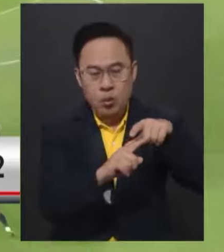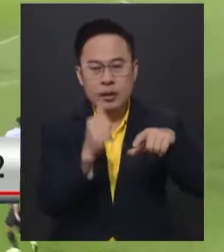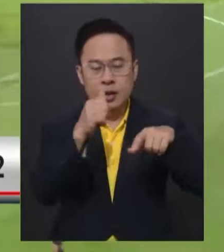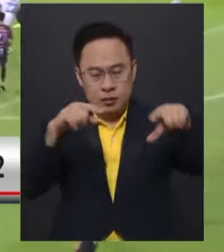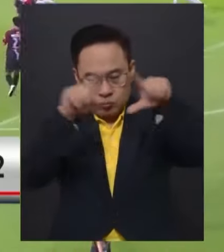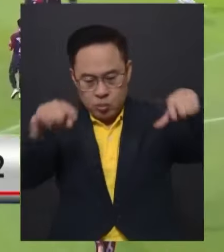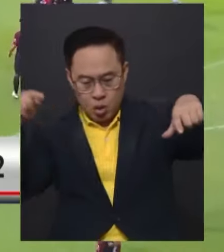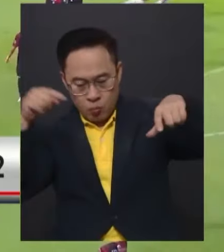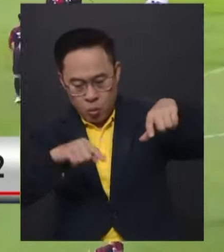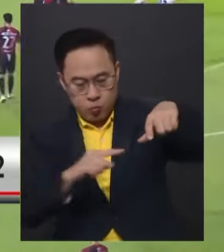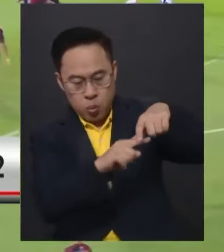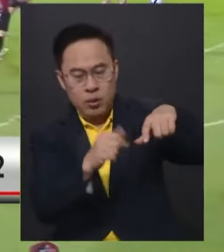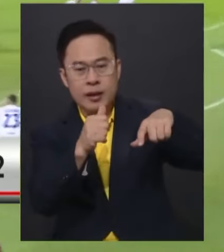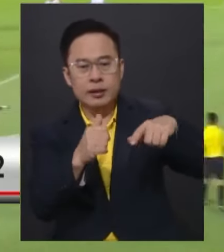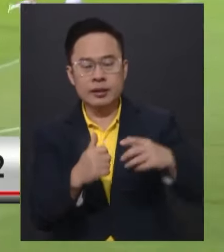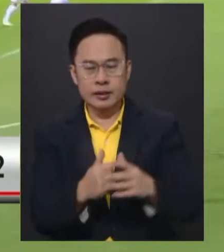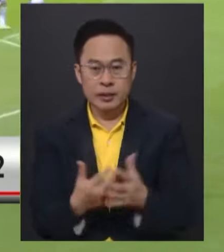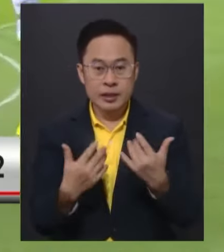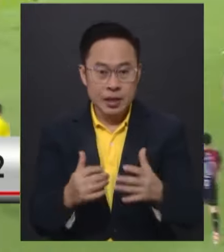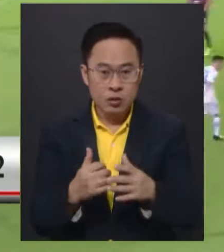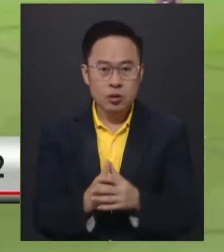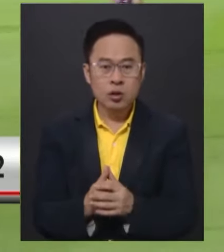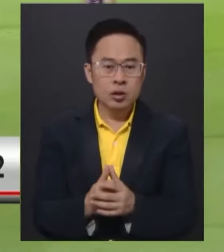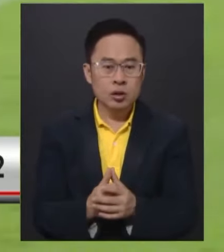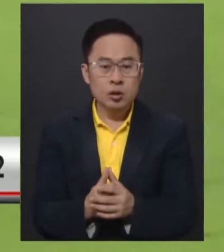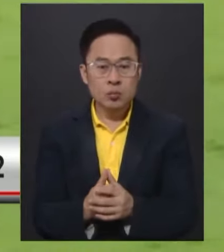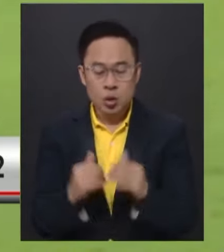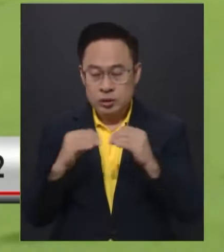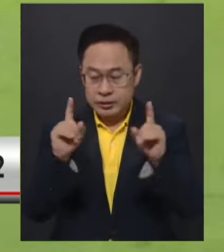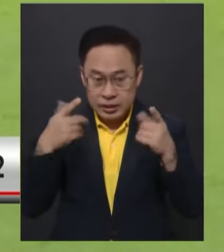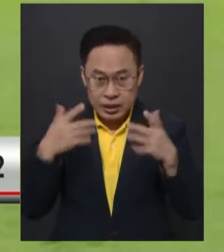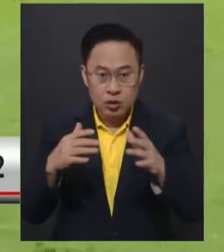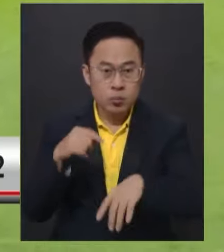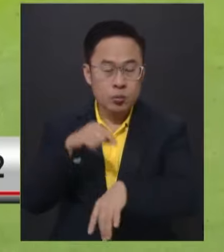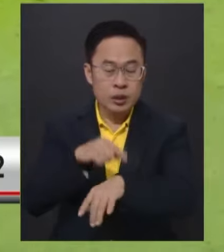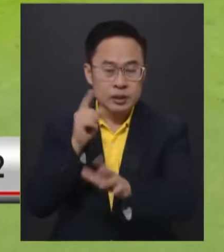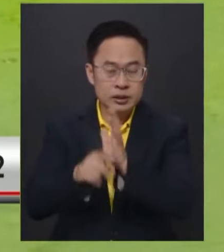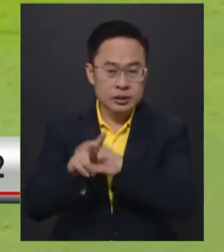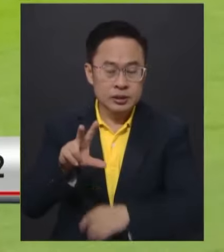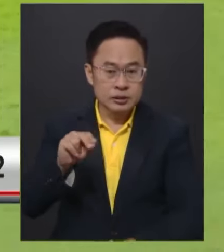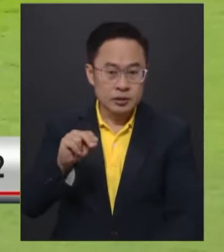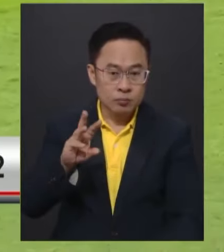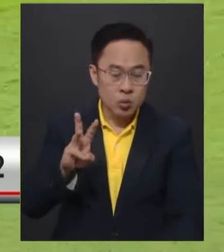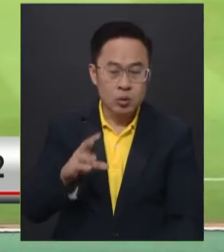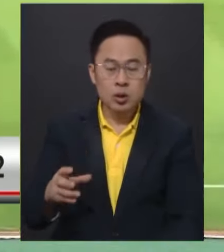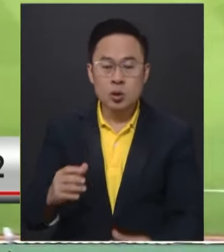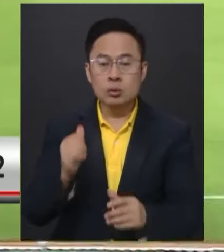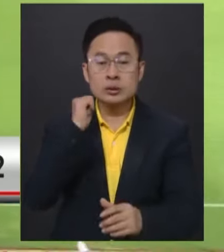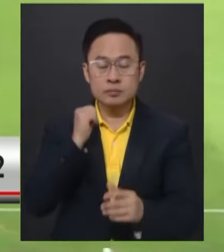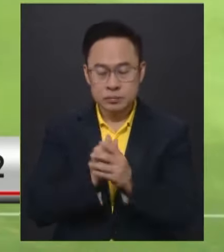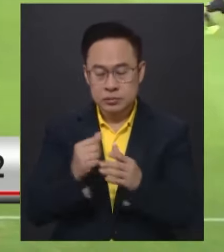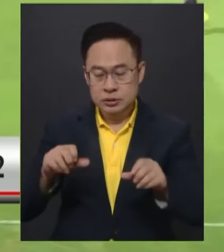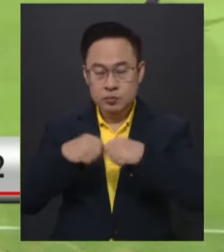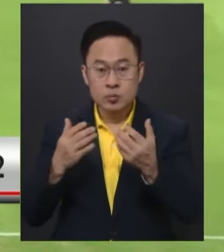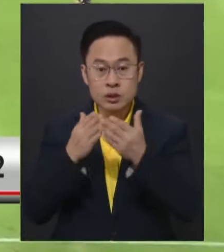ของท่าเรือแล้วก็เป็นอโมริมคนเดิมครับโอ้มาซัดลูกนี้เนี่ยปริวัติคำไหมบินไม่ทันจริงๆครับส่งผลให้ท่าเรือ